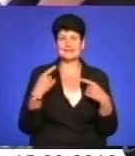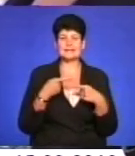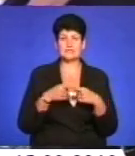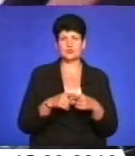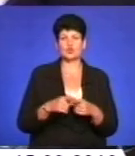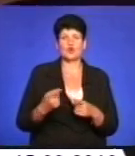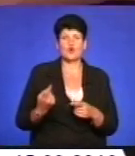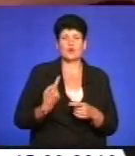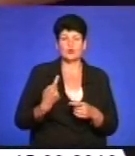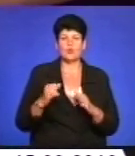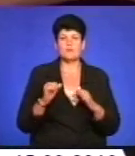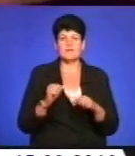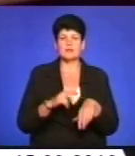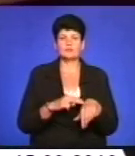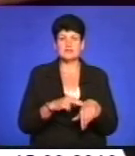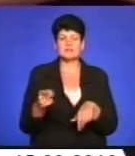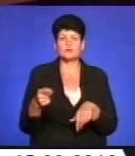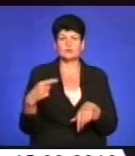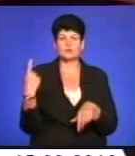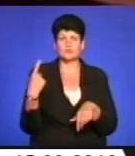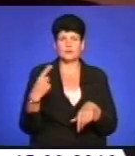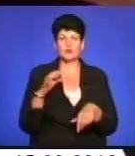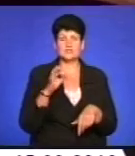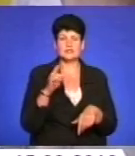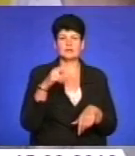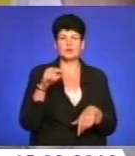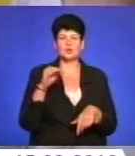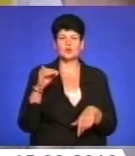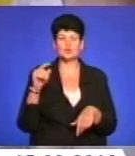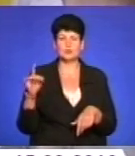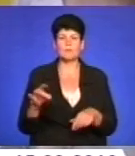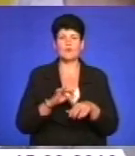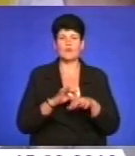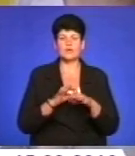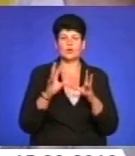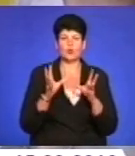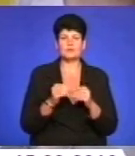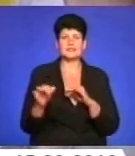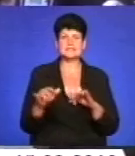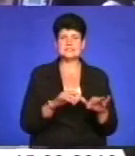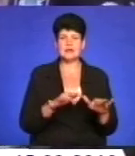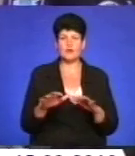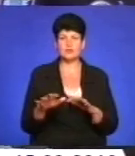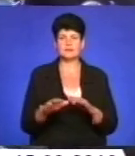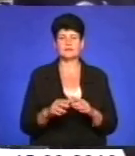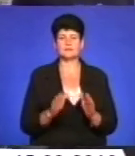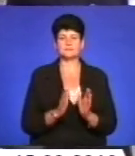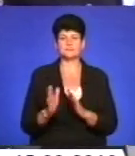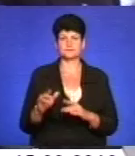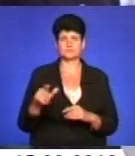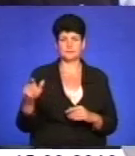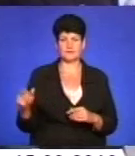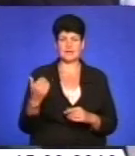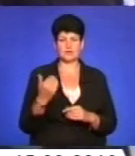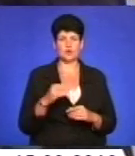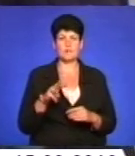охорони управління поліції охорони в Тернопільській області Олексія Дзюри, вони проводять комплекс заходів для безпеки громадян та їхнього майна. Це не